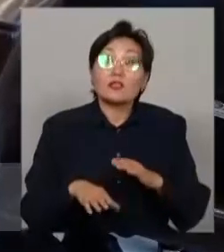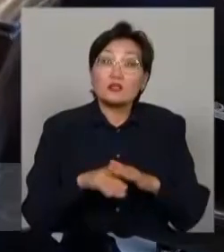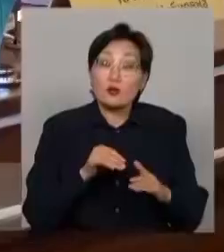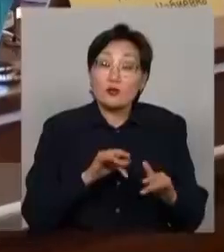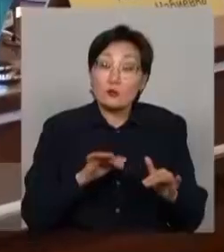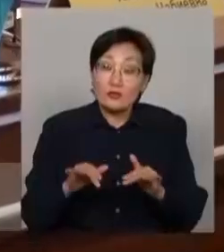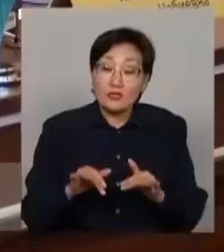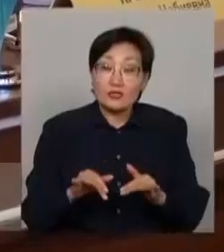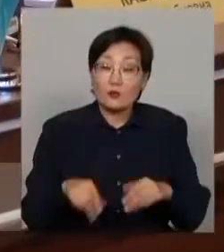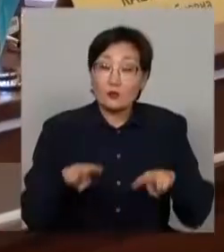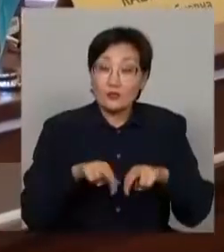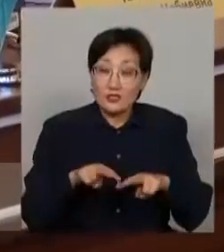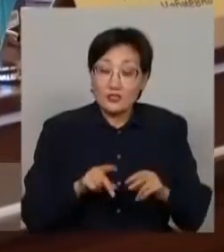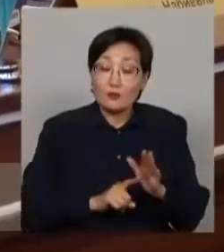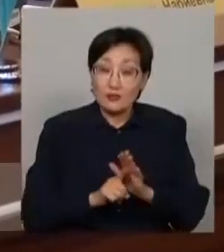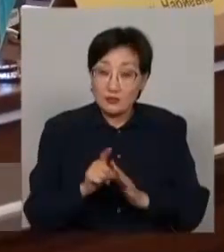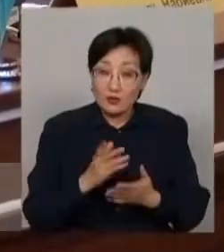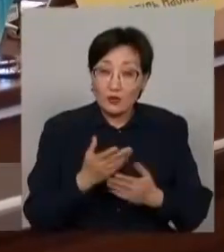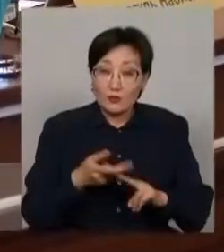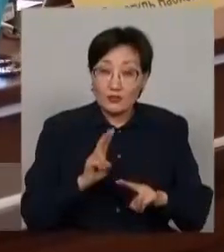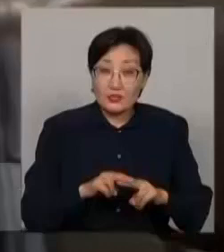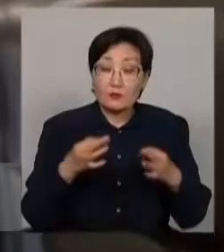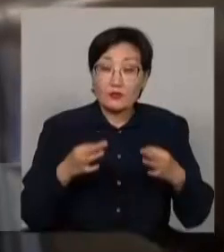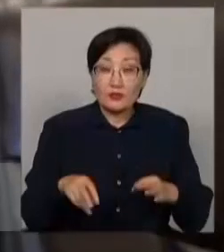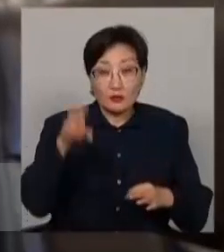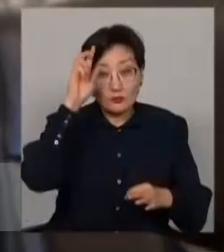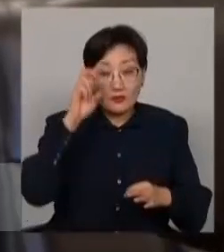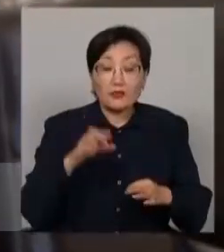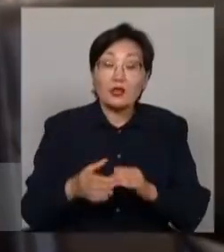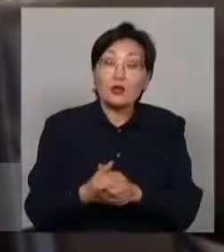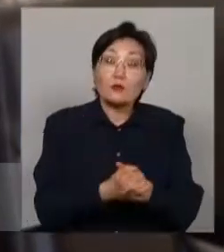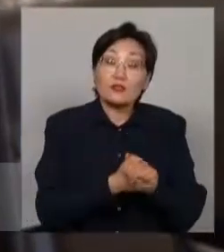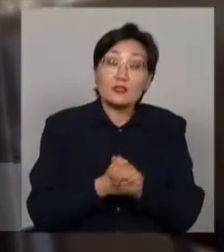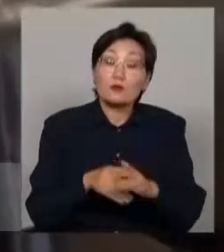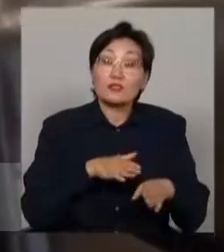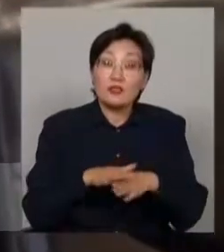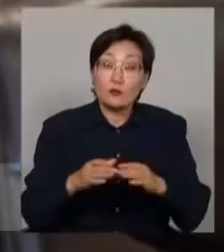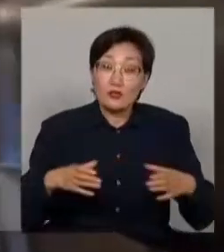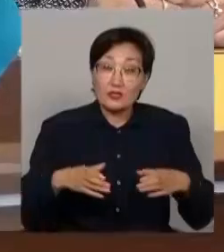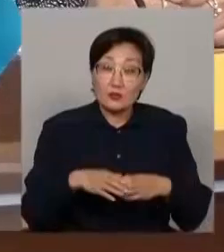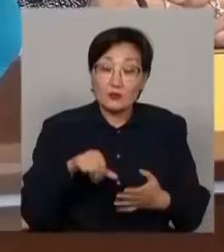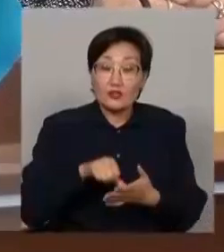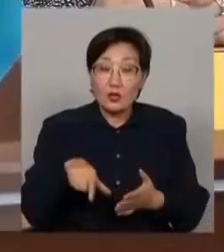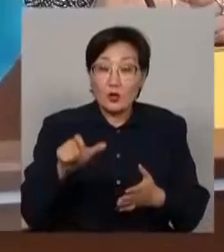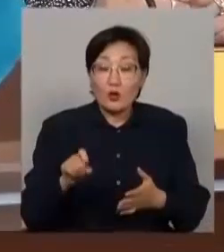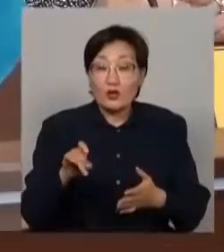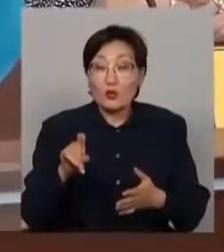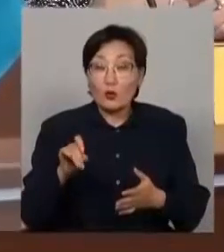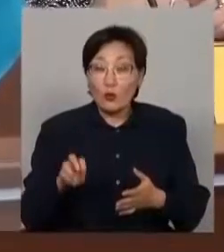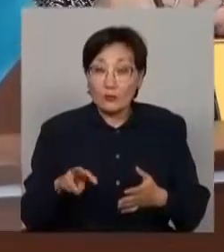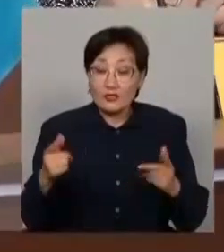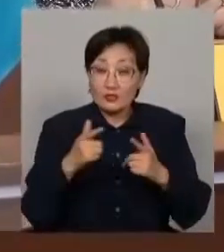президент сайлауын мониторингілеуге кірісті. Бұл туралы тәуелсіз мемлекеттер достастығы атқарушы комитетінің өкілі Ильхом Нематов